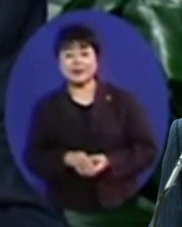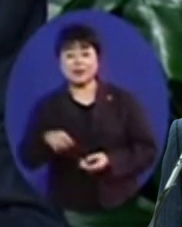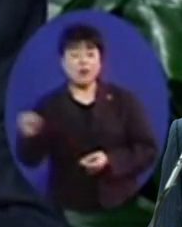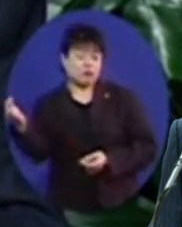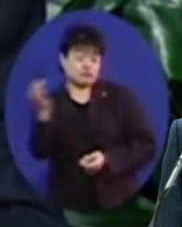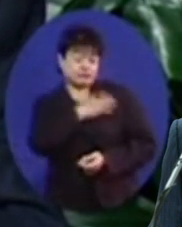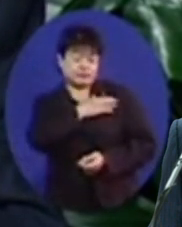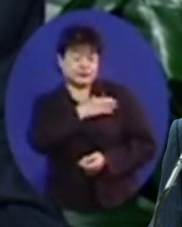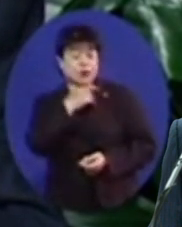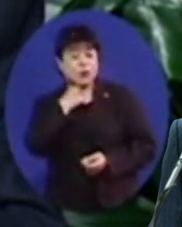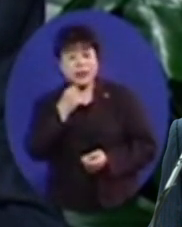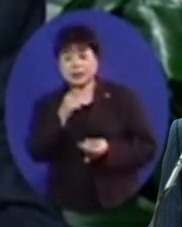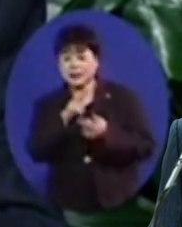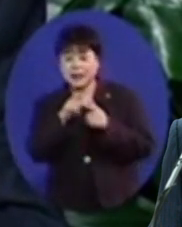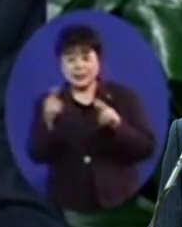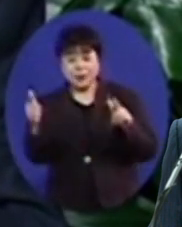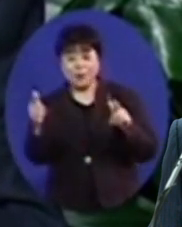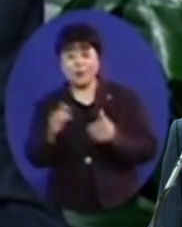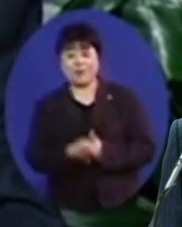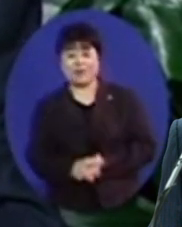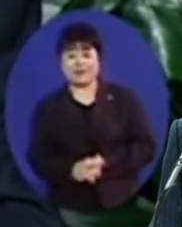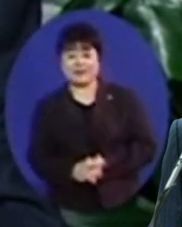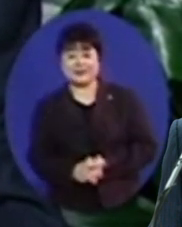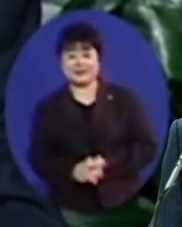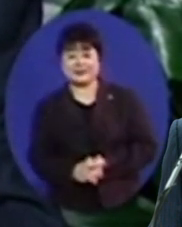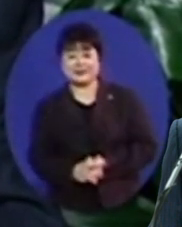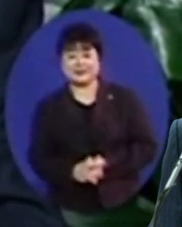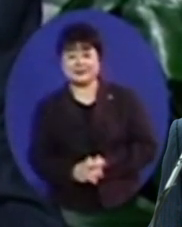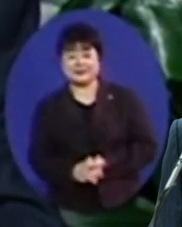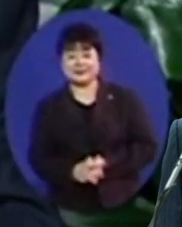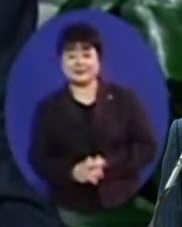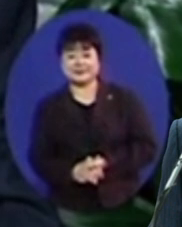백만장자가 되기를 원하는 사람 별로 없고